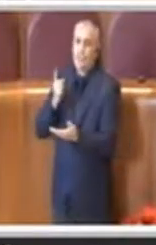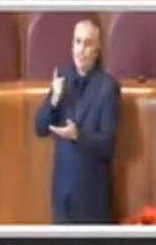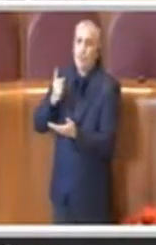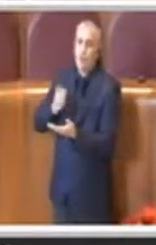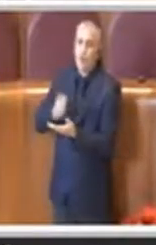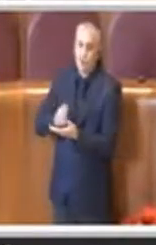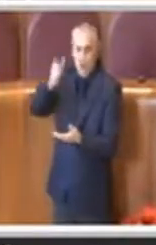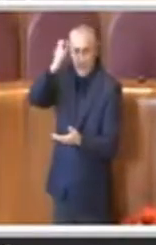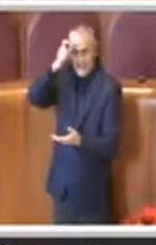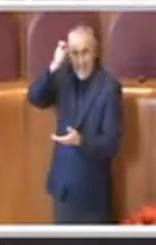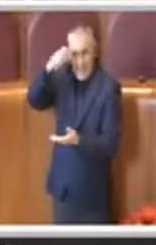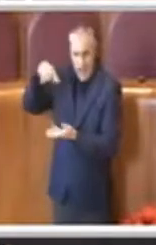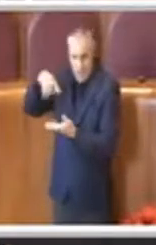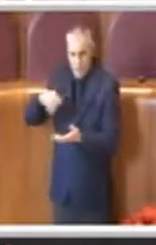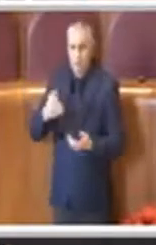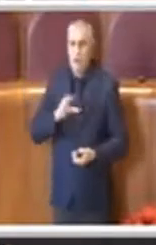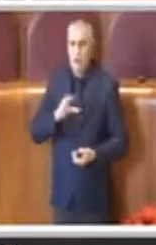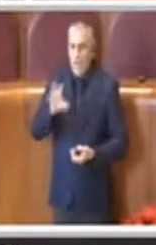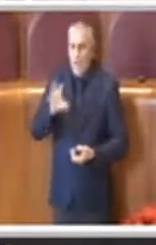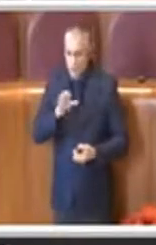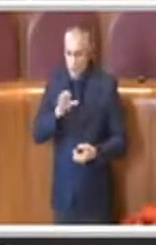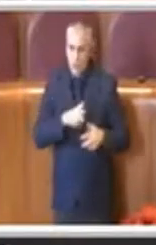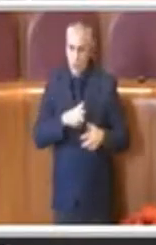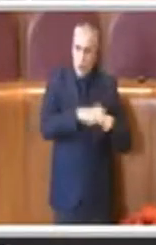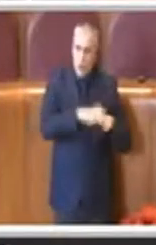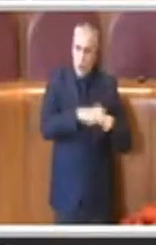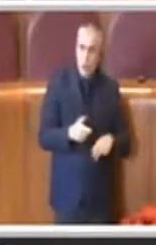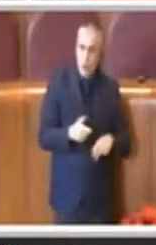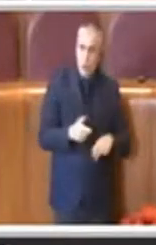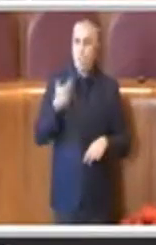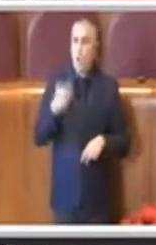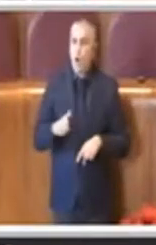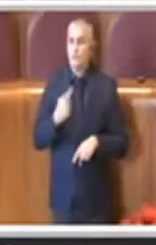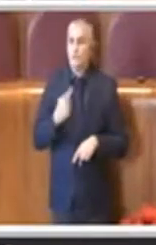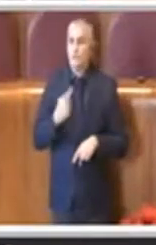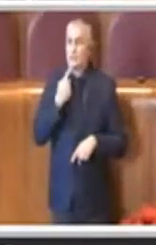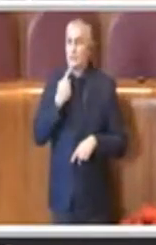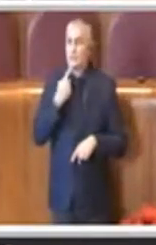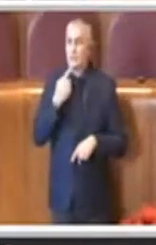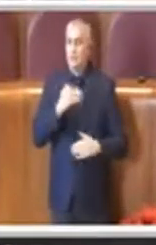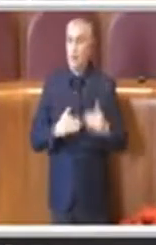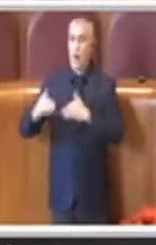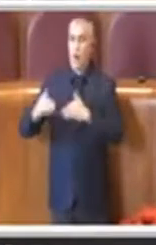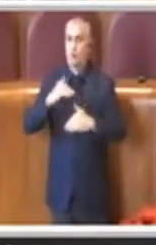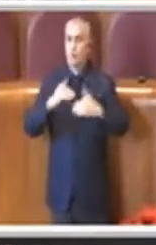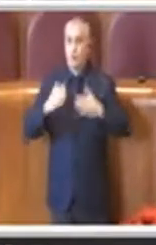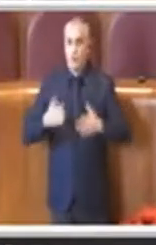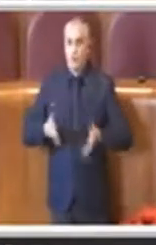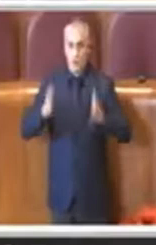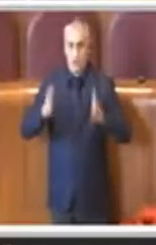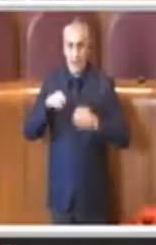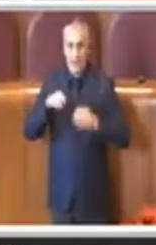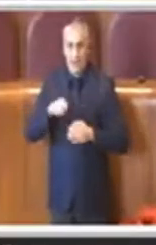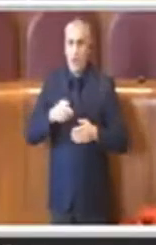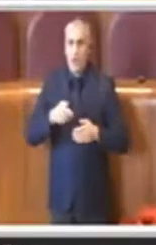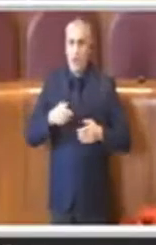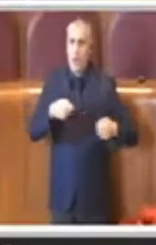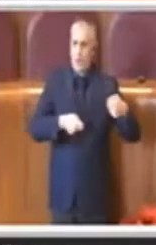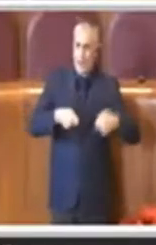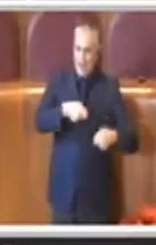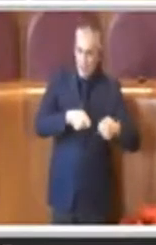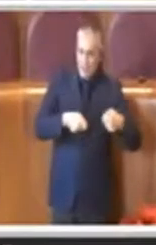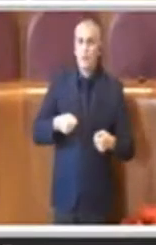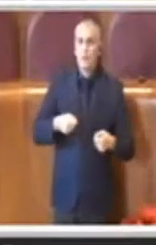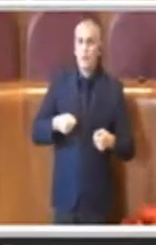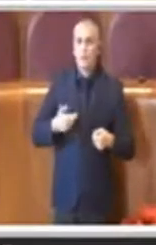dello Stato, della Regione, del Comune, perché i costruttori, le cooperative ricevono finanziamenti, il Comune espropria terreni, tutto